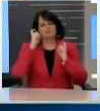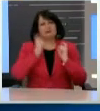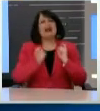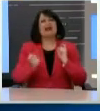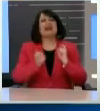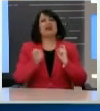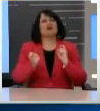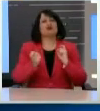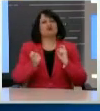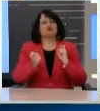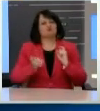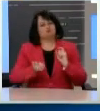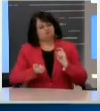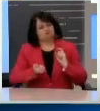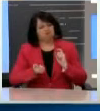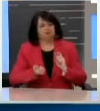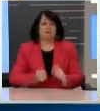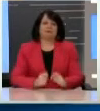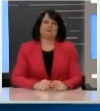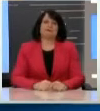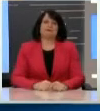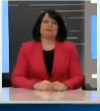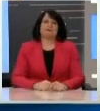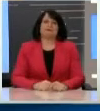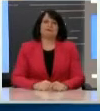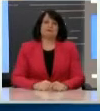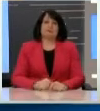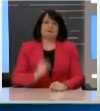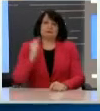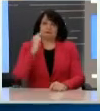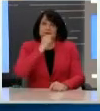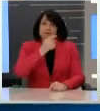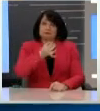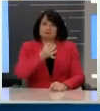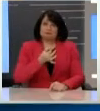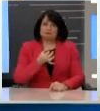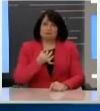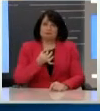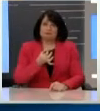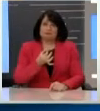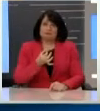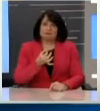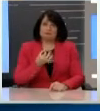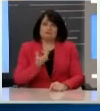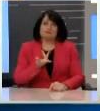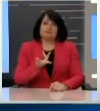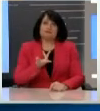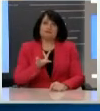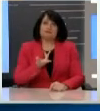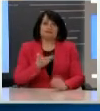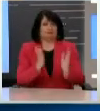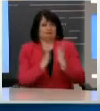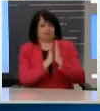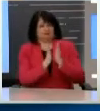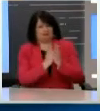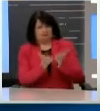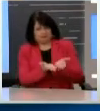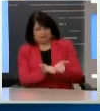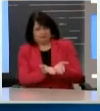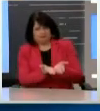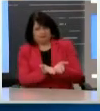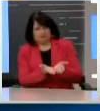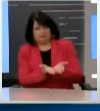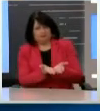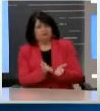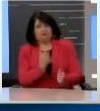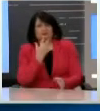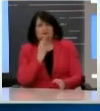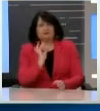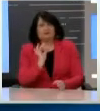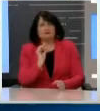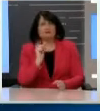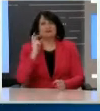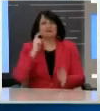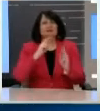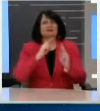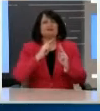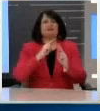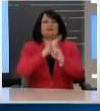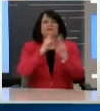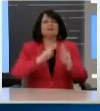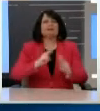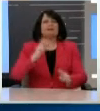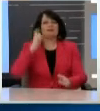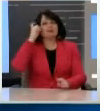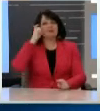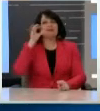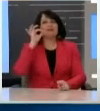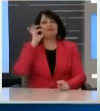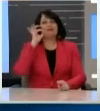χρέος. Και φτάσατε στο σημείο να διεκδικείτε και τα εύσημα γιατί στη ΔΕΘ θα είναι